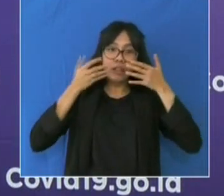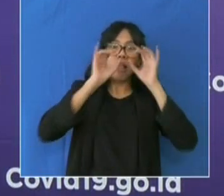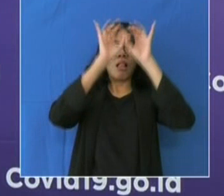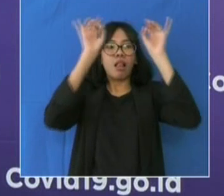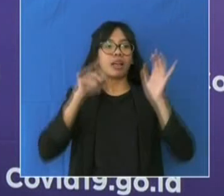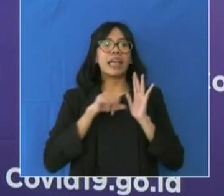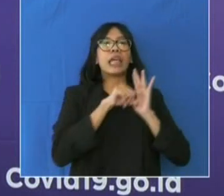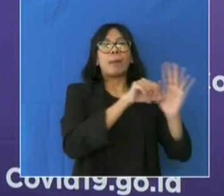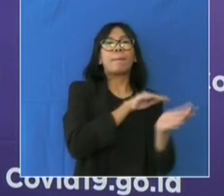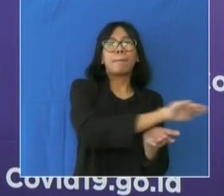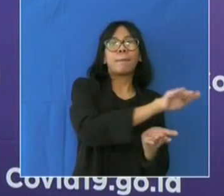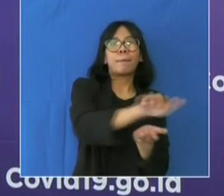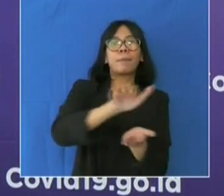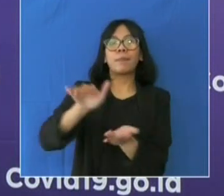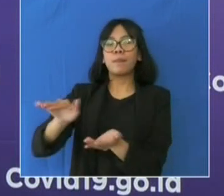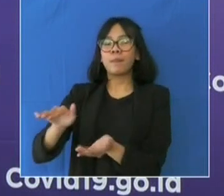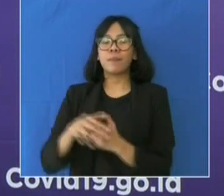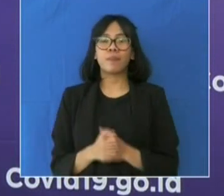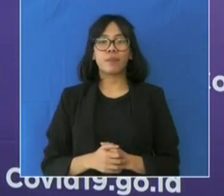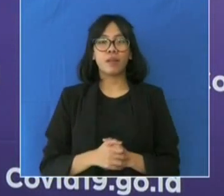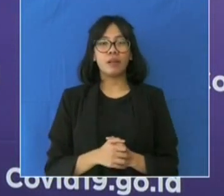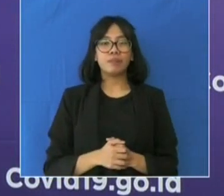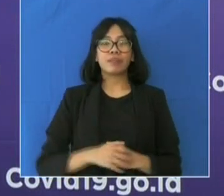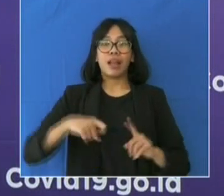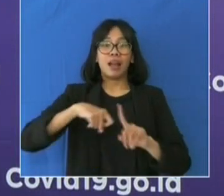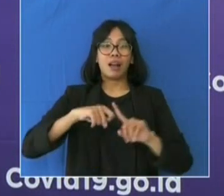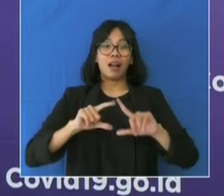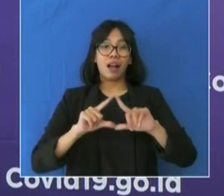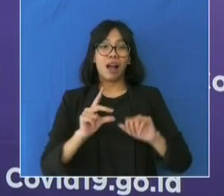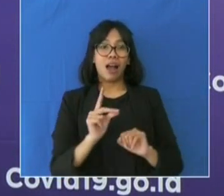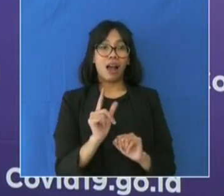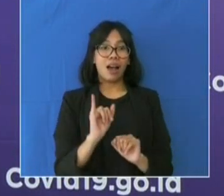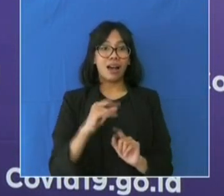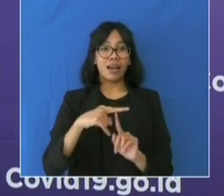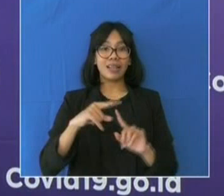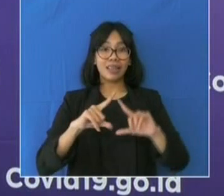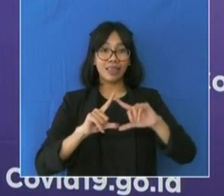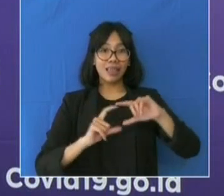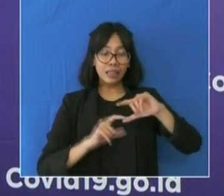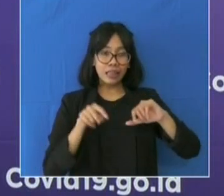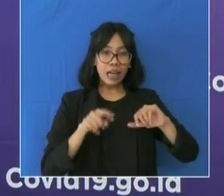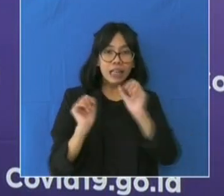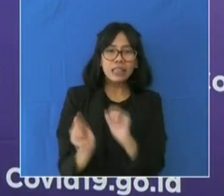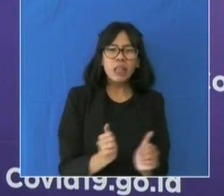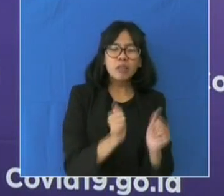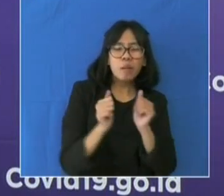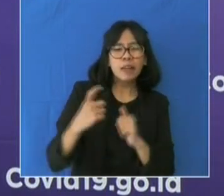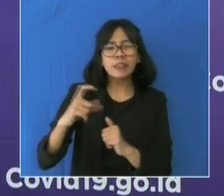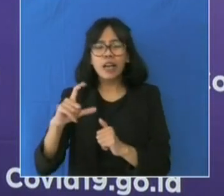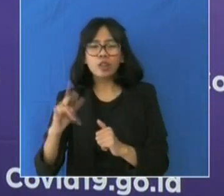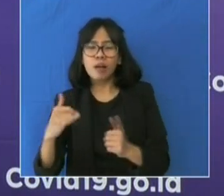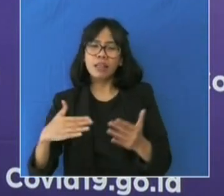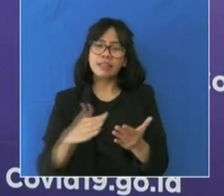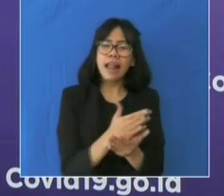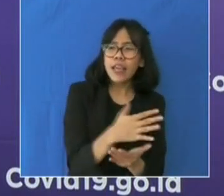dan sangat membutuhkan Caritas Indonesia juga Mulai dan sedang mempersiapkan strategi